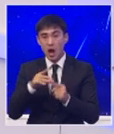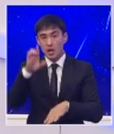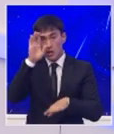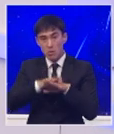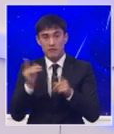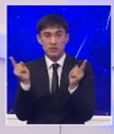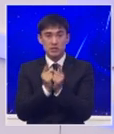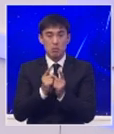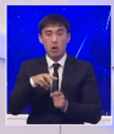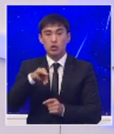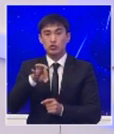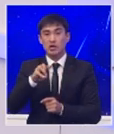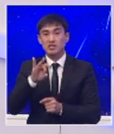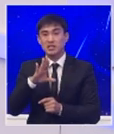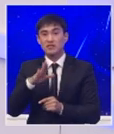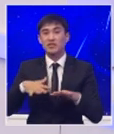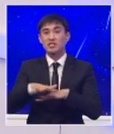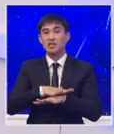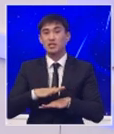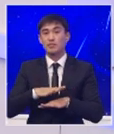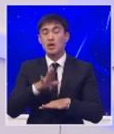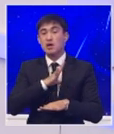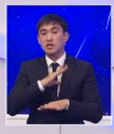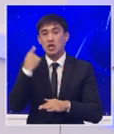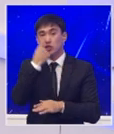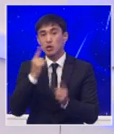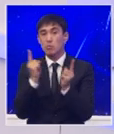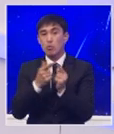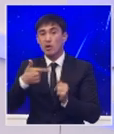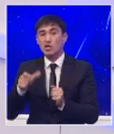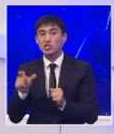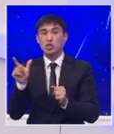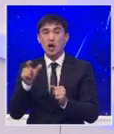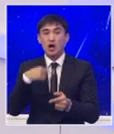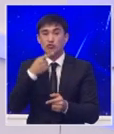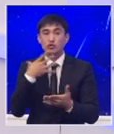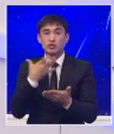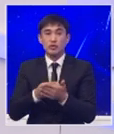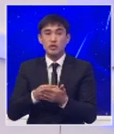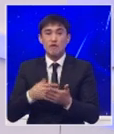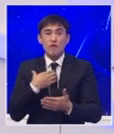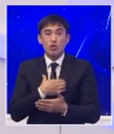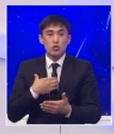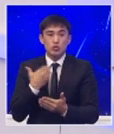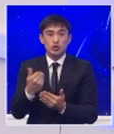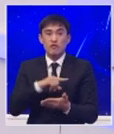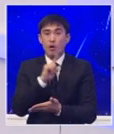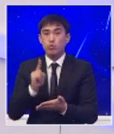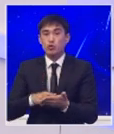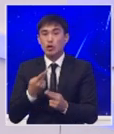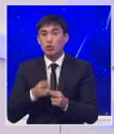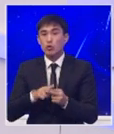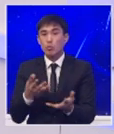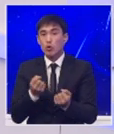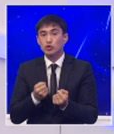Алматинской области Марата Султангазиева с населением. В ходе личного приема граждан жители смогли озвучить самые волнующие вопросы, на